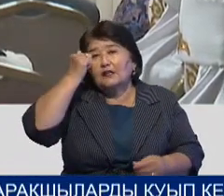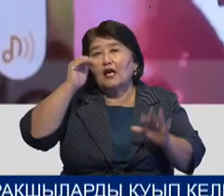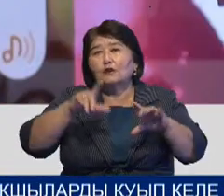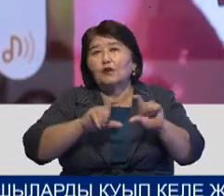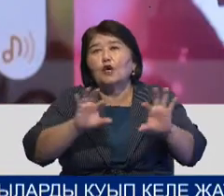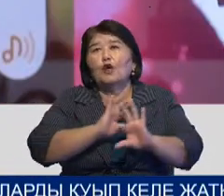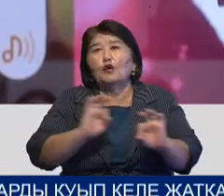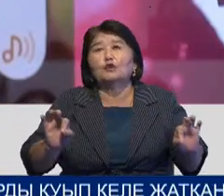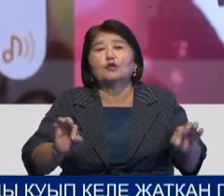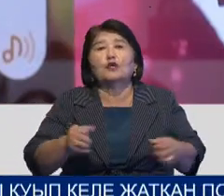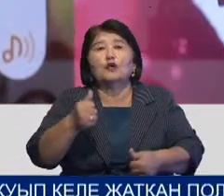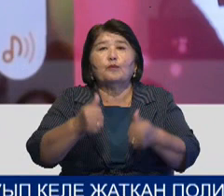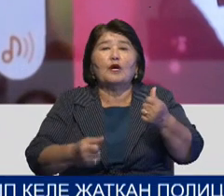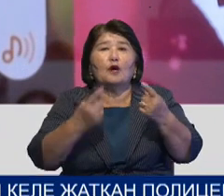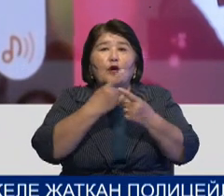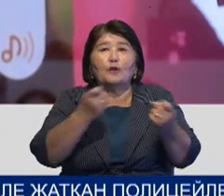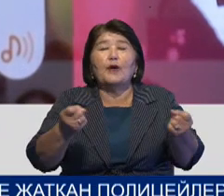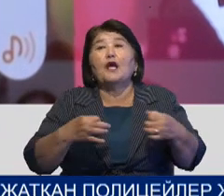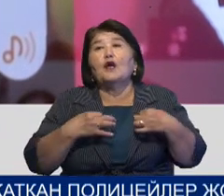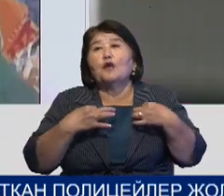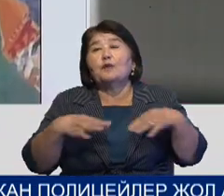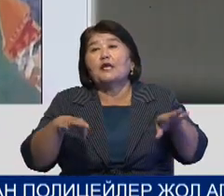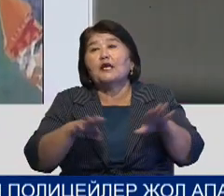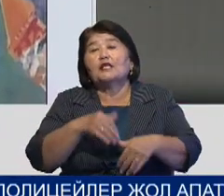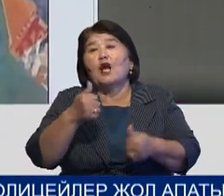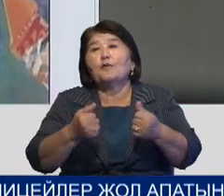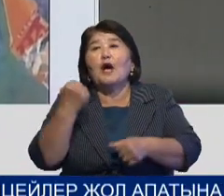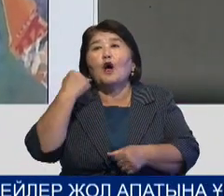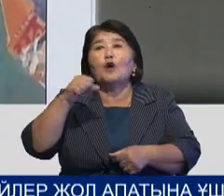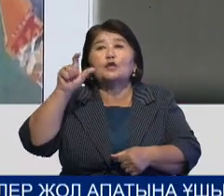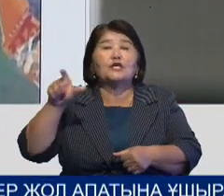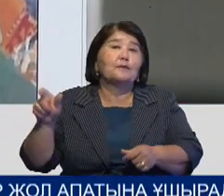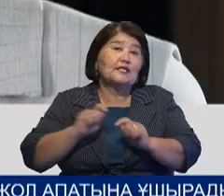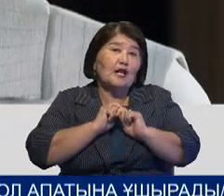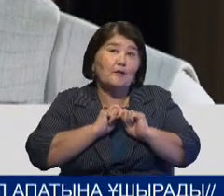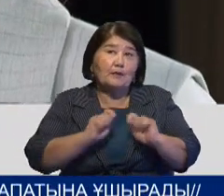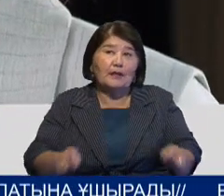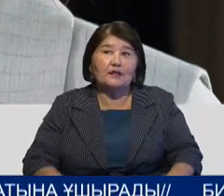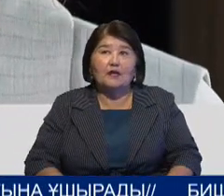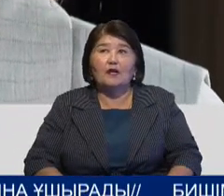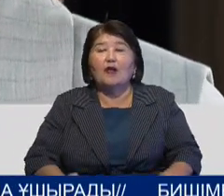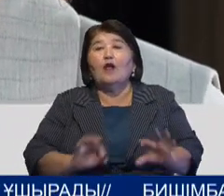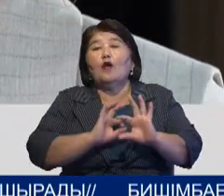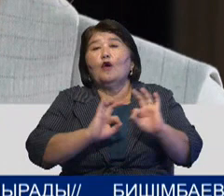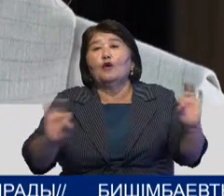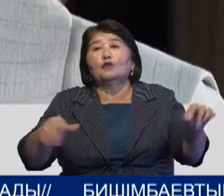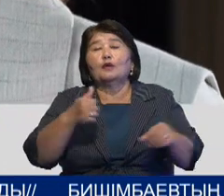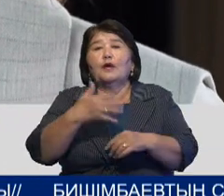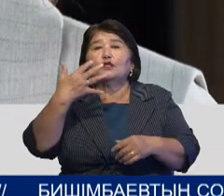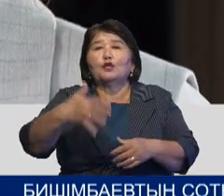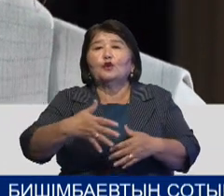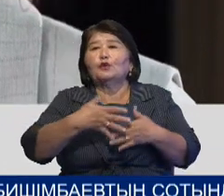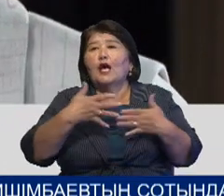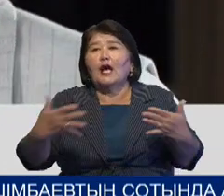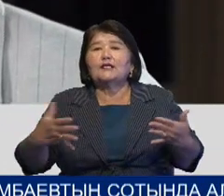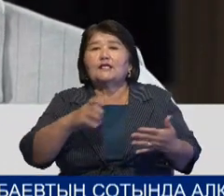үздік пост байқауын жариялаған болатын. Мереке мезіретінде байқау жеңімпаздары марапатталды. Үздік пост байқауына 50-ден аса